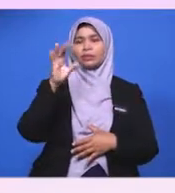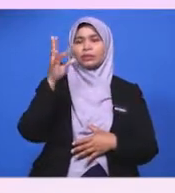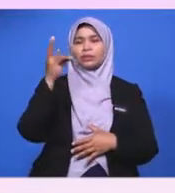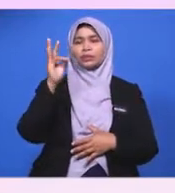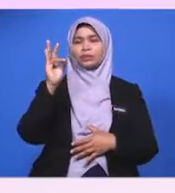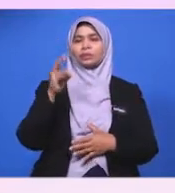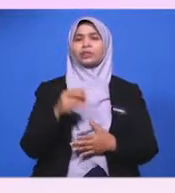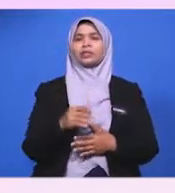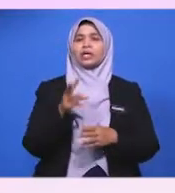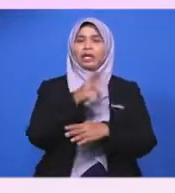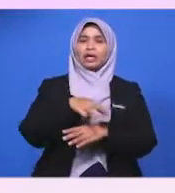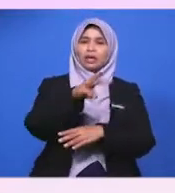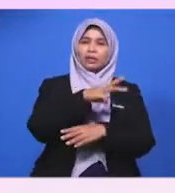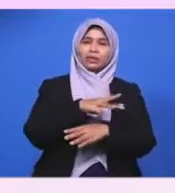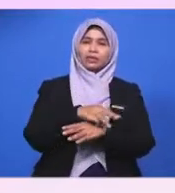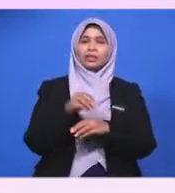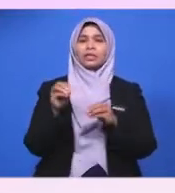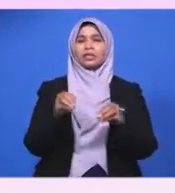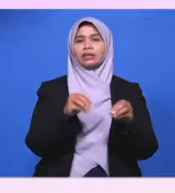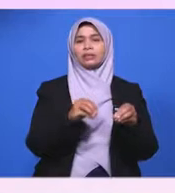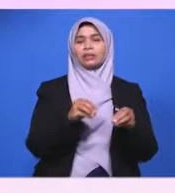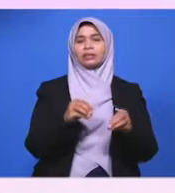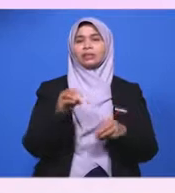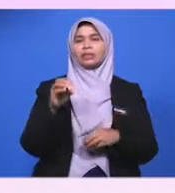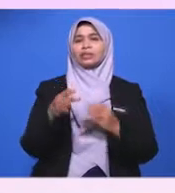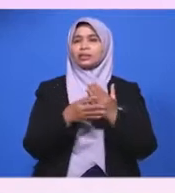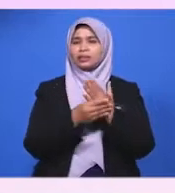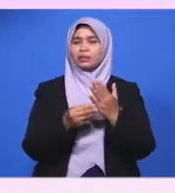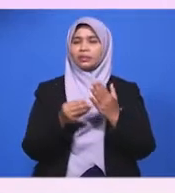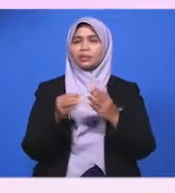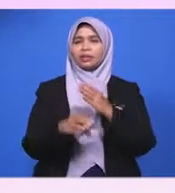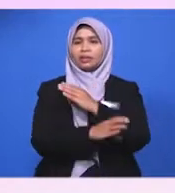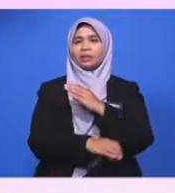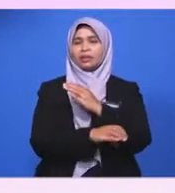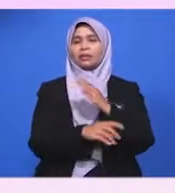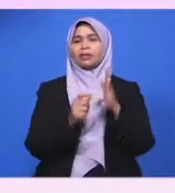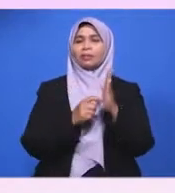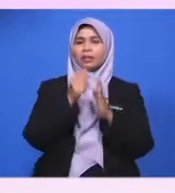2017, kawasan tanaman sawit negara meningkat kepada